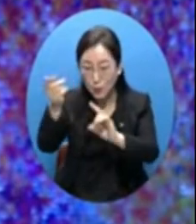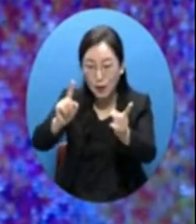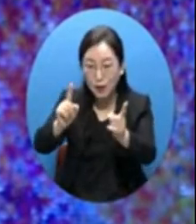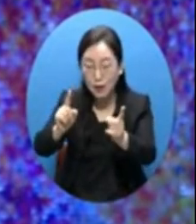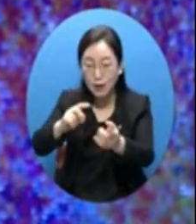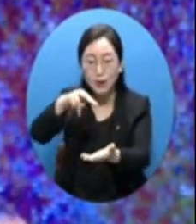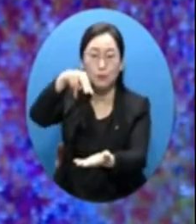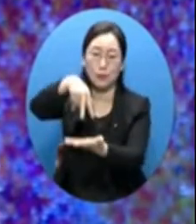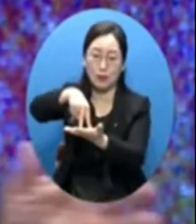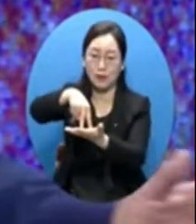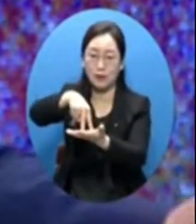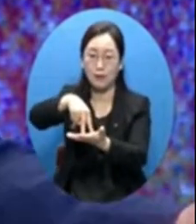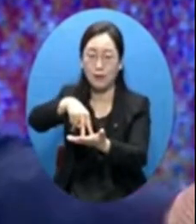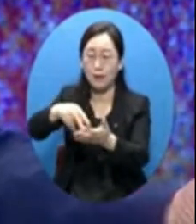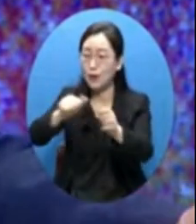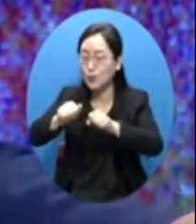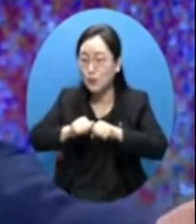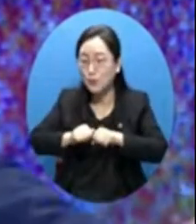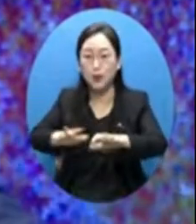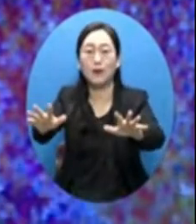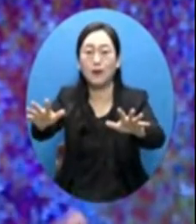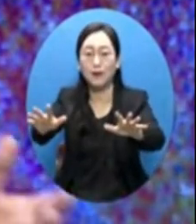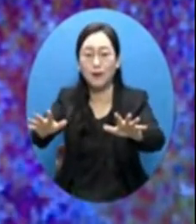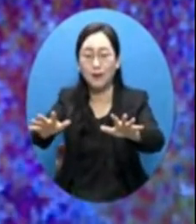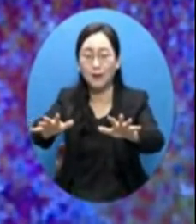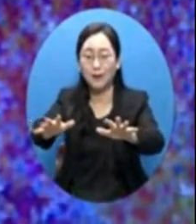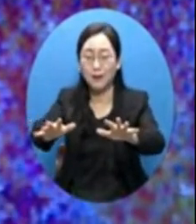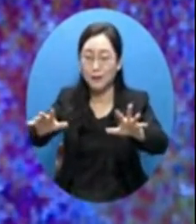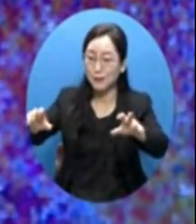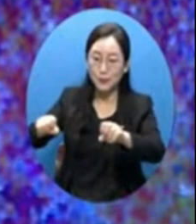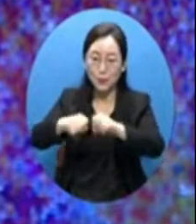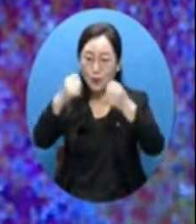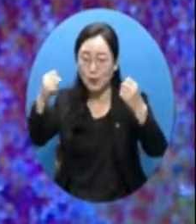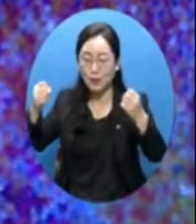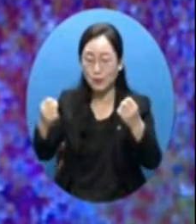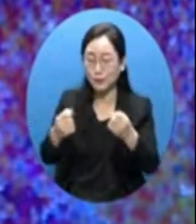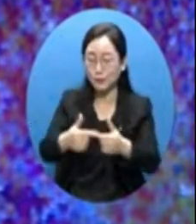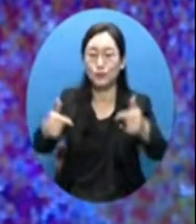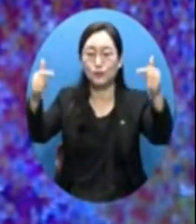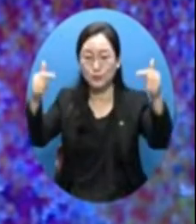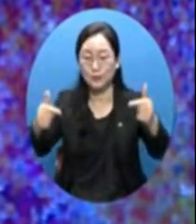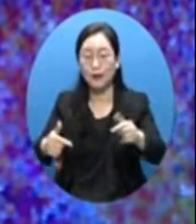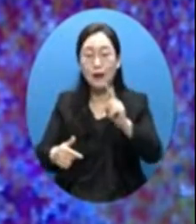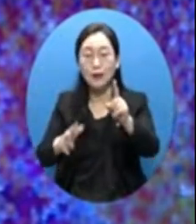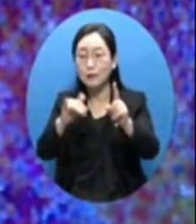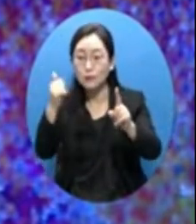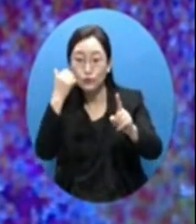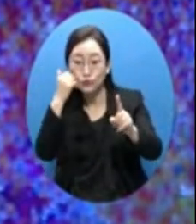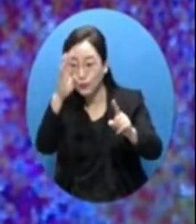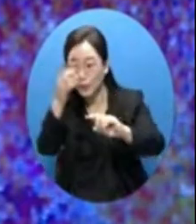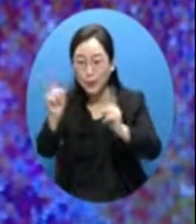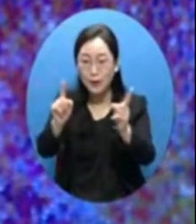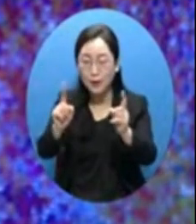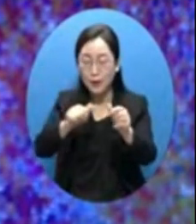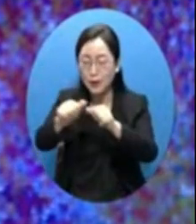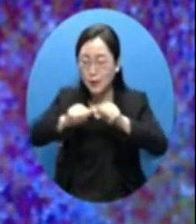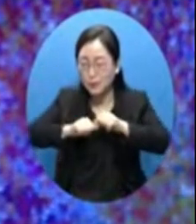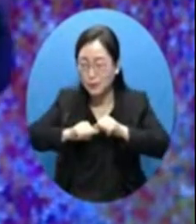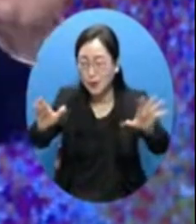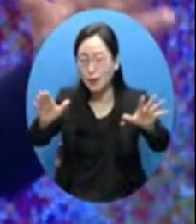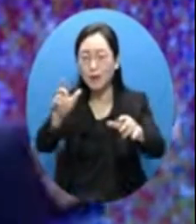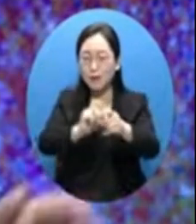말미암아 그 소문이 나서 금방 그 천막교회가 폭발적으로 부흥했습니다. 한 사람이 고침받으니까 그 소문을